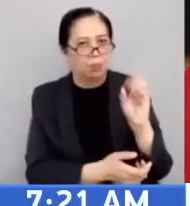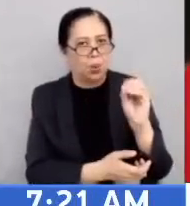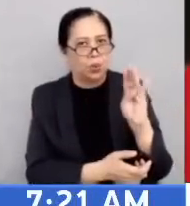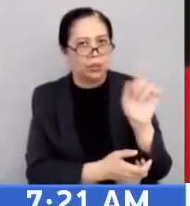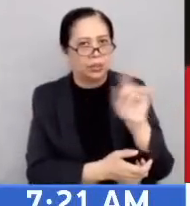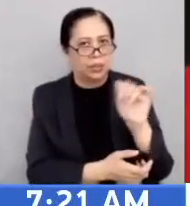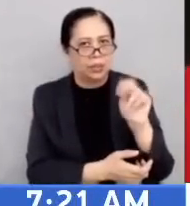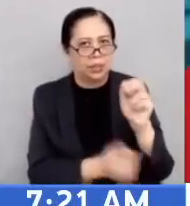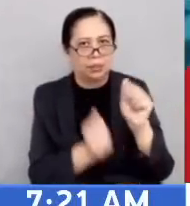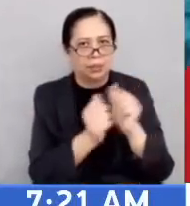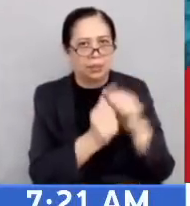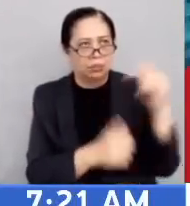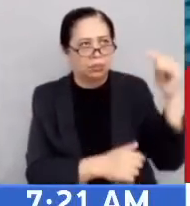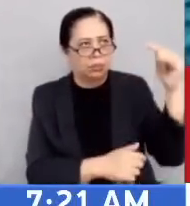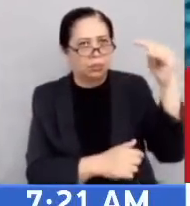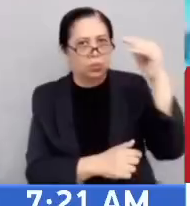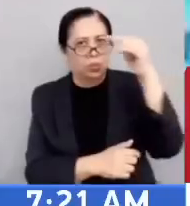mothership.